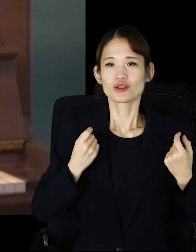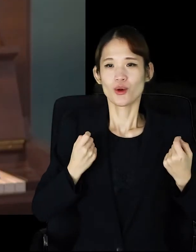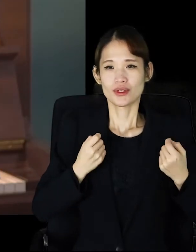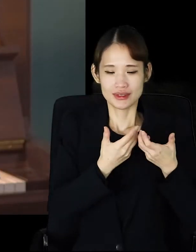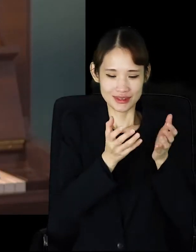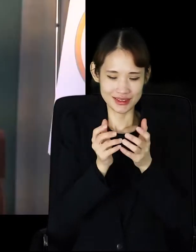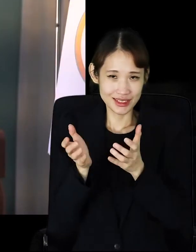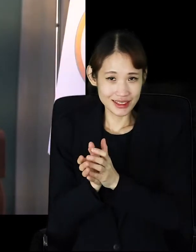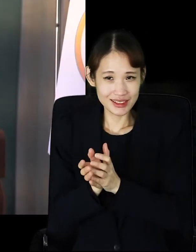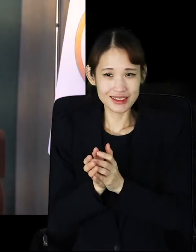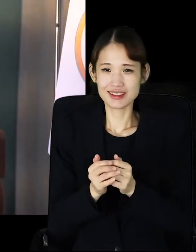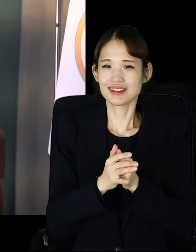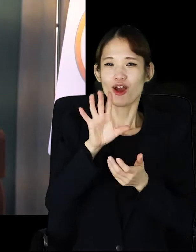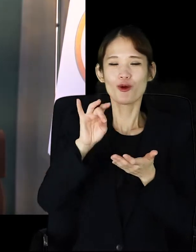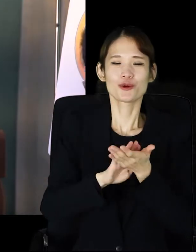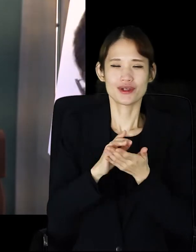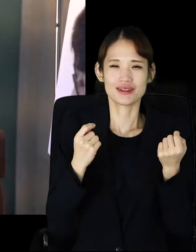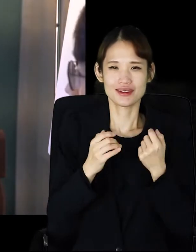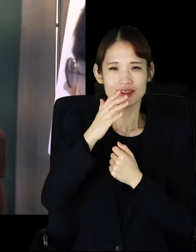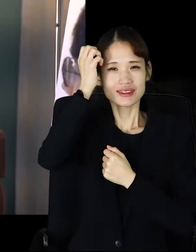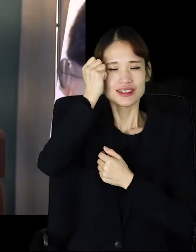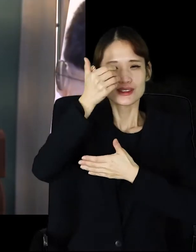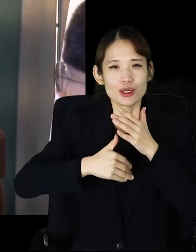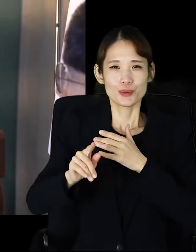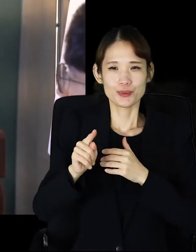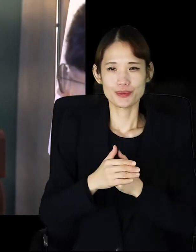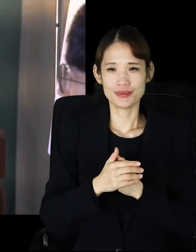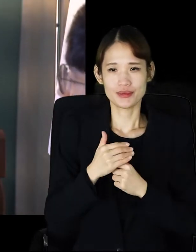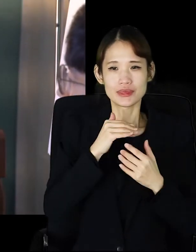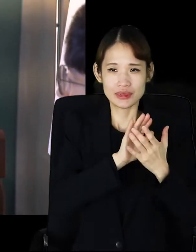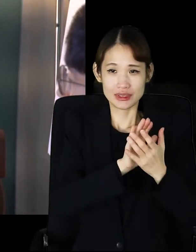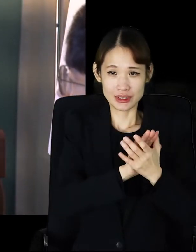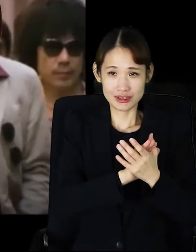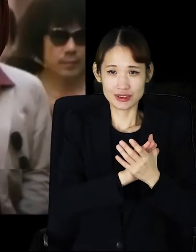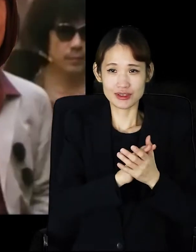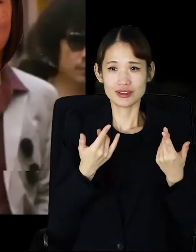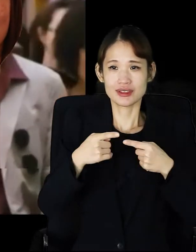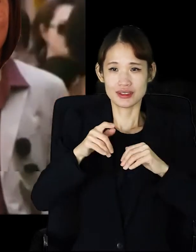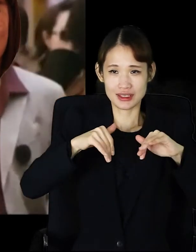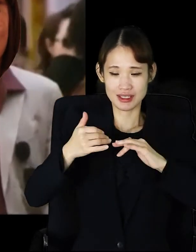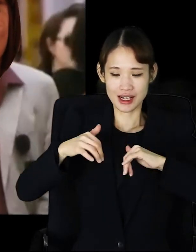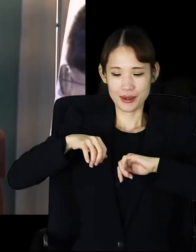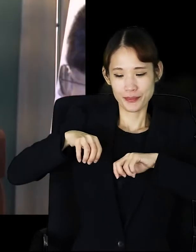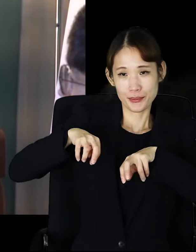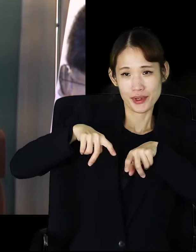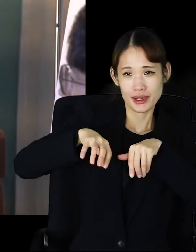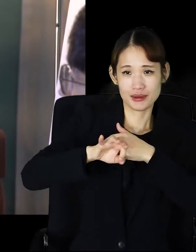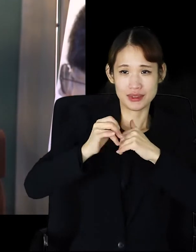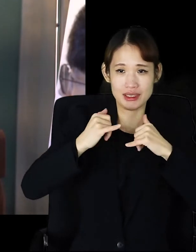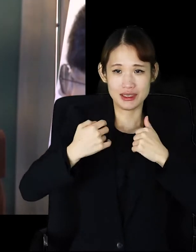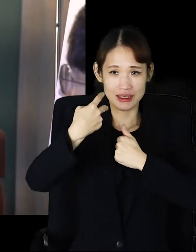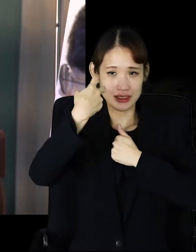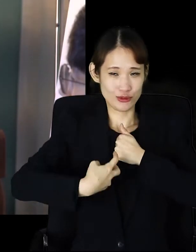좀 끼리끼리 어울리는 것 같긴 한데 좀 기억에 남는 거는 이제 저희 친구들끼리 길거리에 쫙 나가면은 사람들